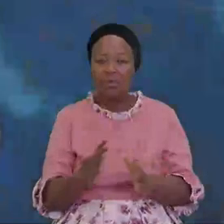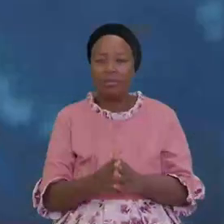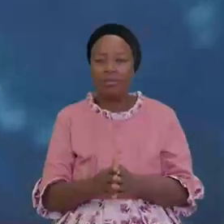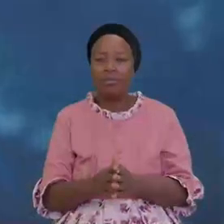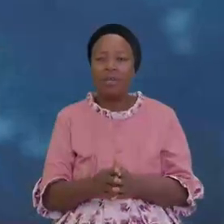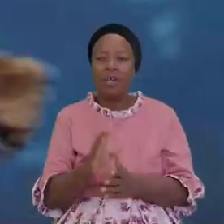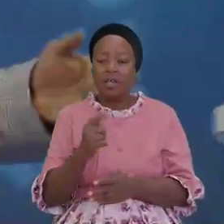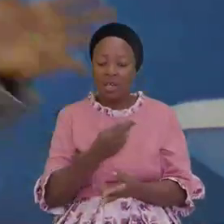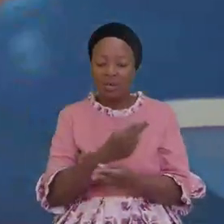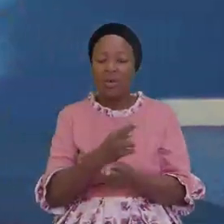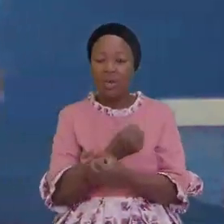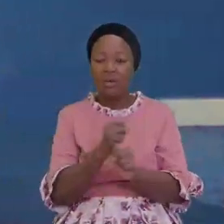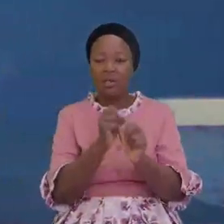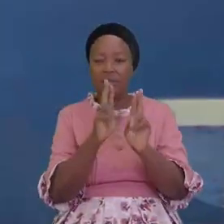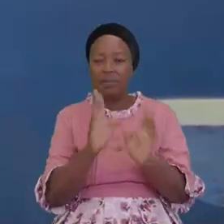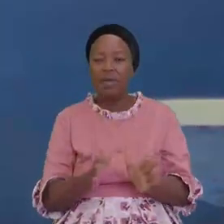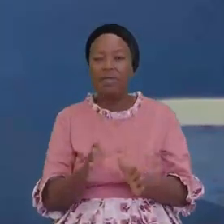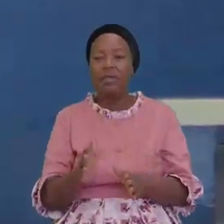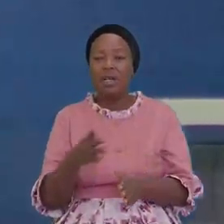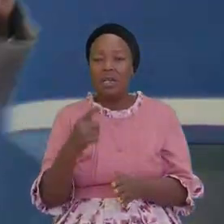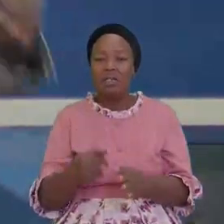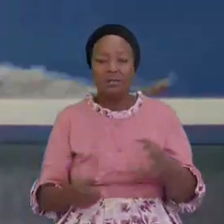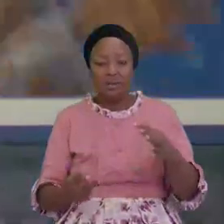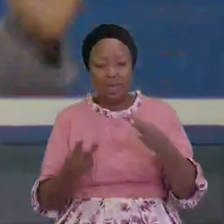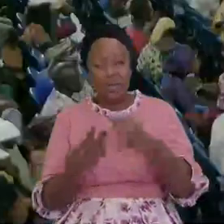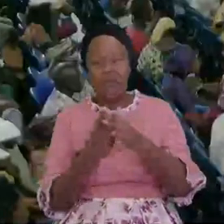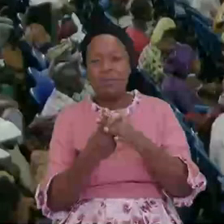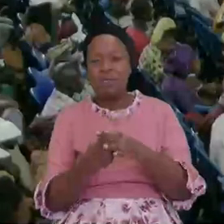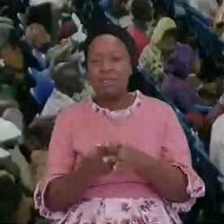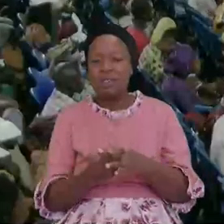Christ, le Rédempteur, le Sauveur,